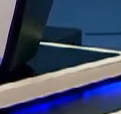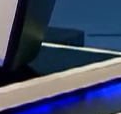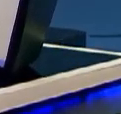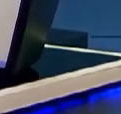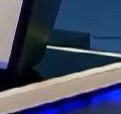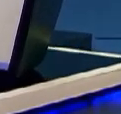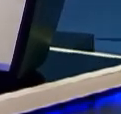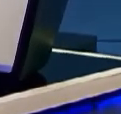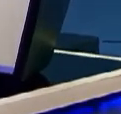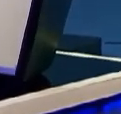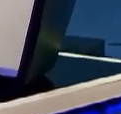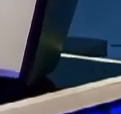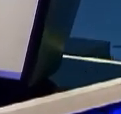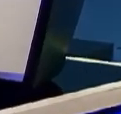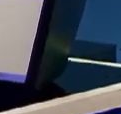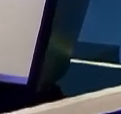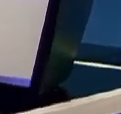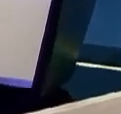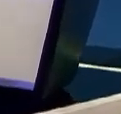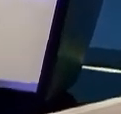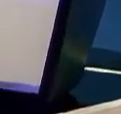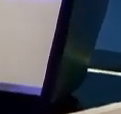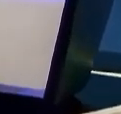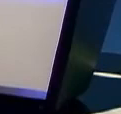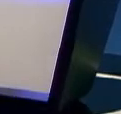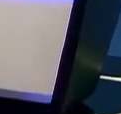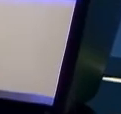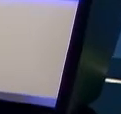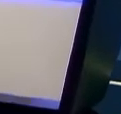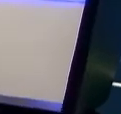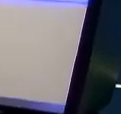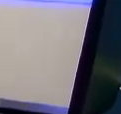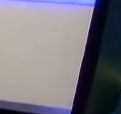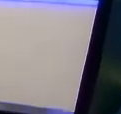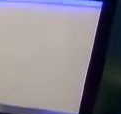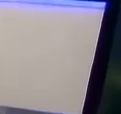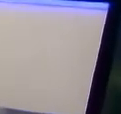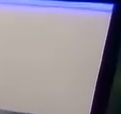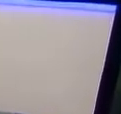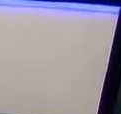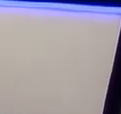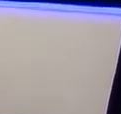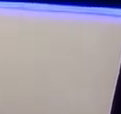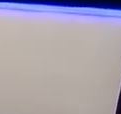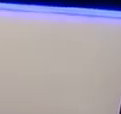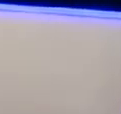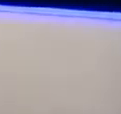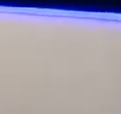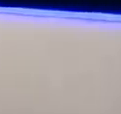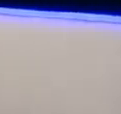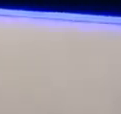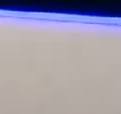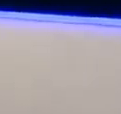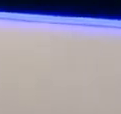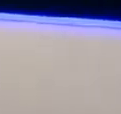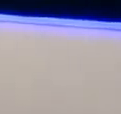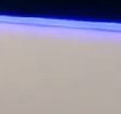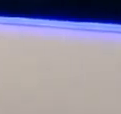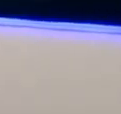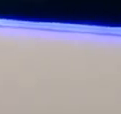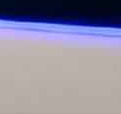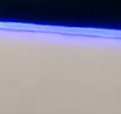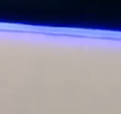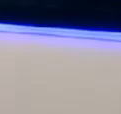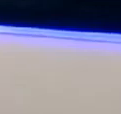Assalamualaikum salam sat Malaysia nasional 8 malam ini bersama saya fathil Hidayat Gazali saya seperti biasa Berikut kita saksikan dahulu